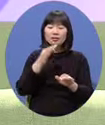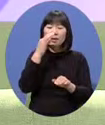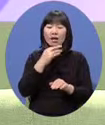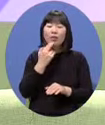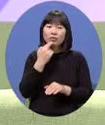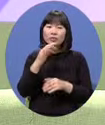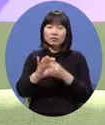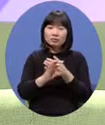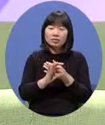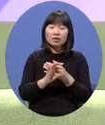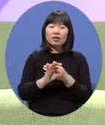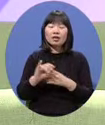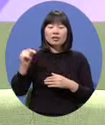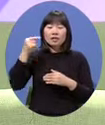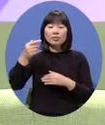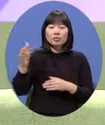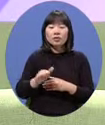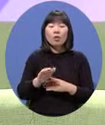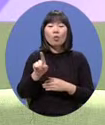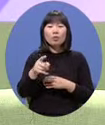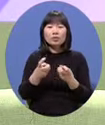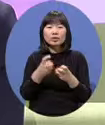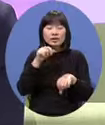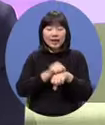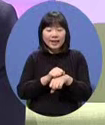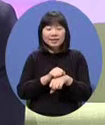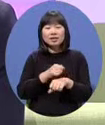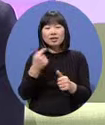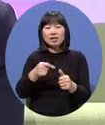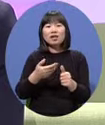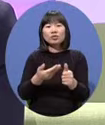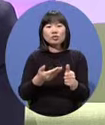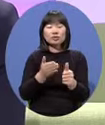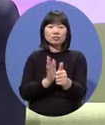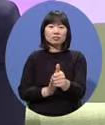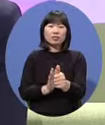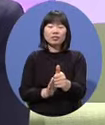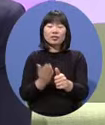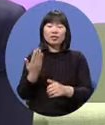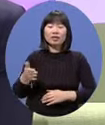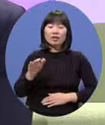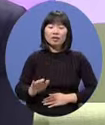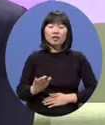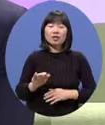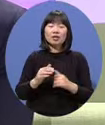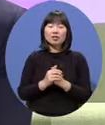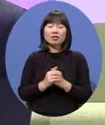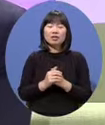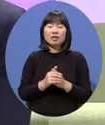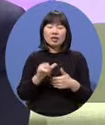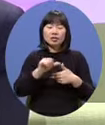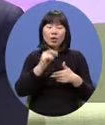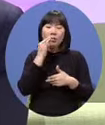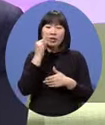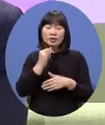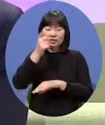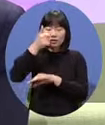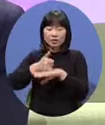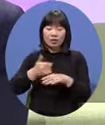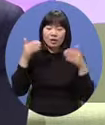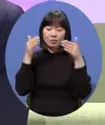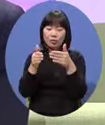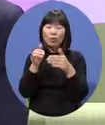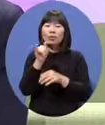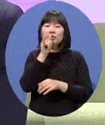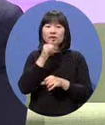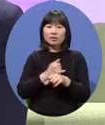바람직한 게 아니었다면 다음부터 어떻게 잘할지를 얘기를 해주시면 되거든요. 그런데 형부모님은 자꾸 결과의 포인트를